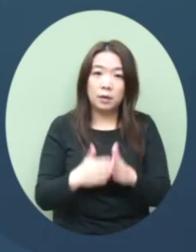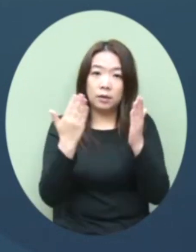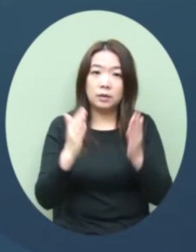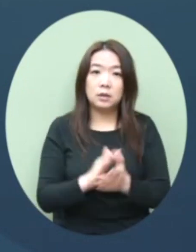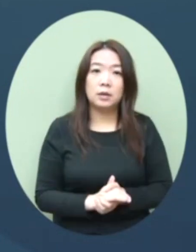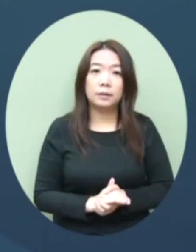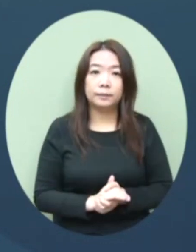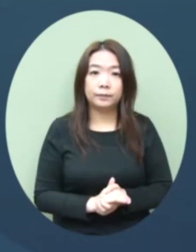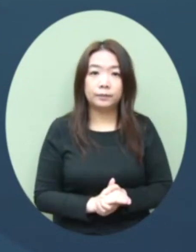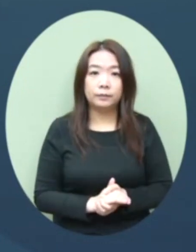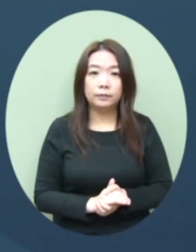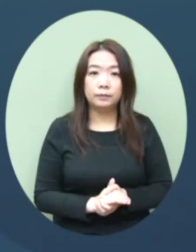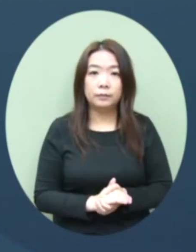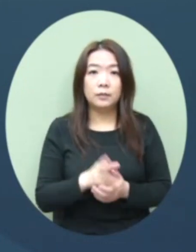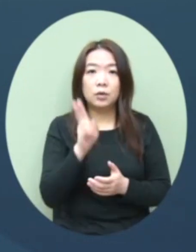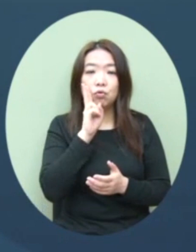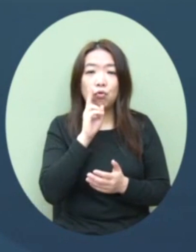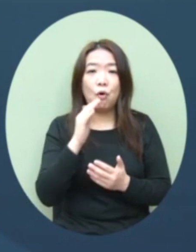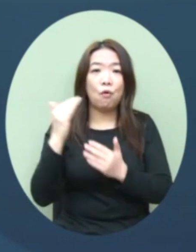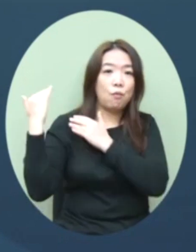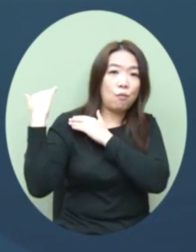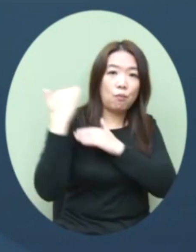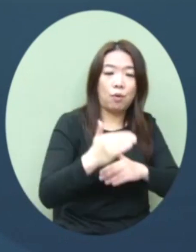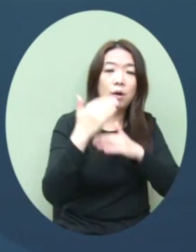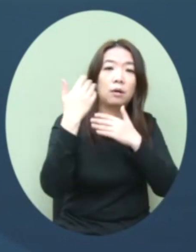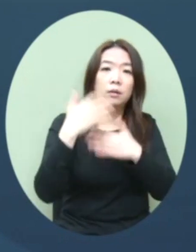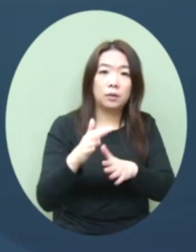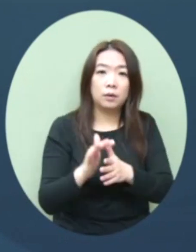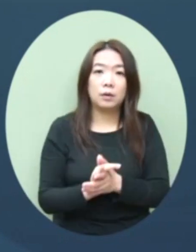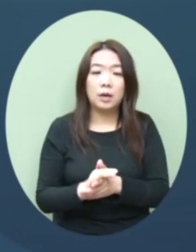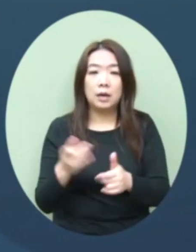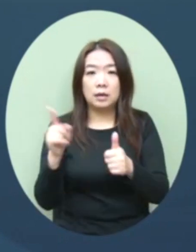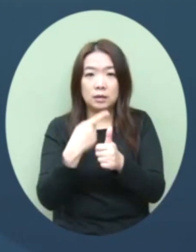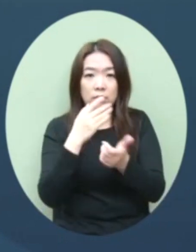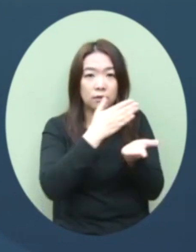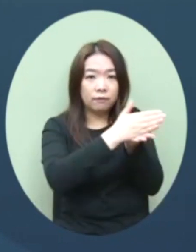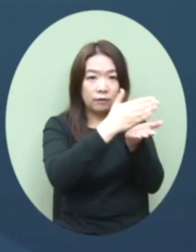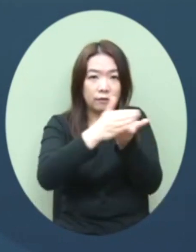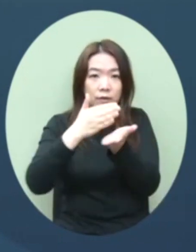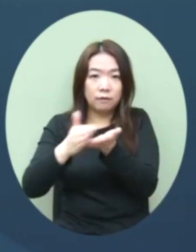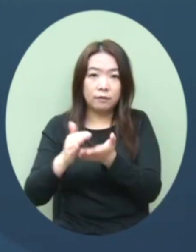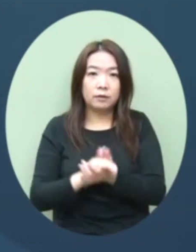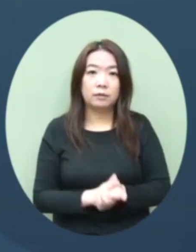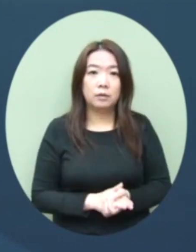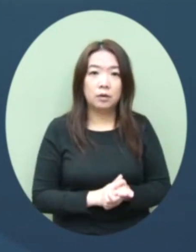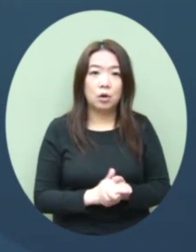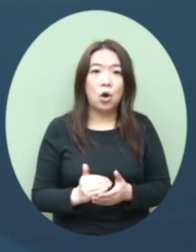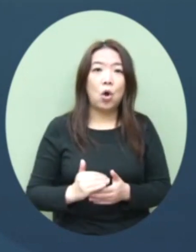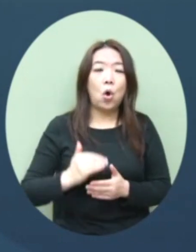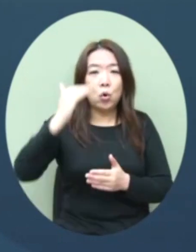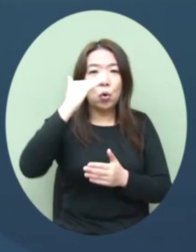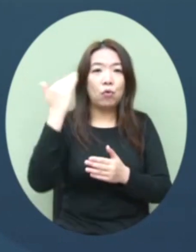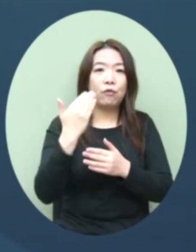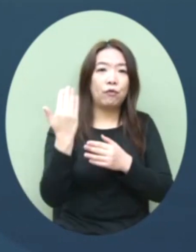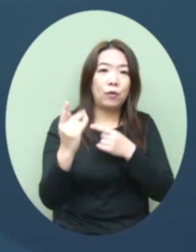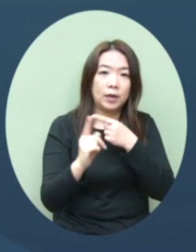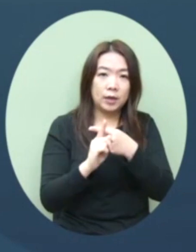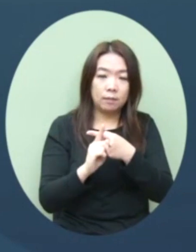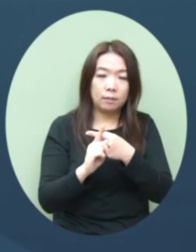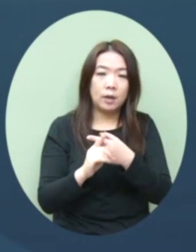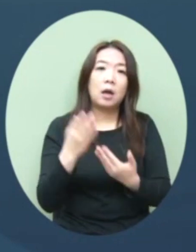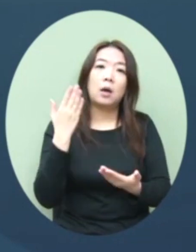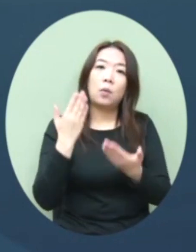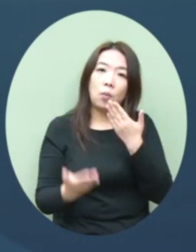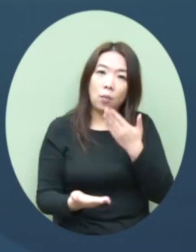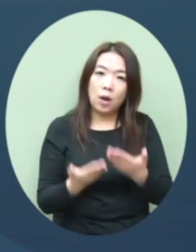當供應一開始的時候我們就會先分發給一些它有高暴露風險或者